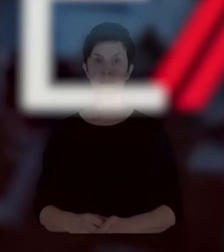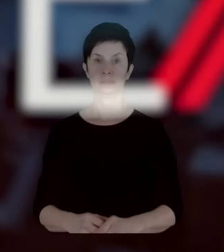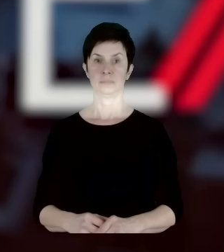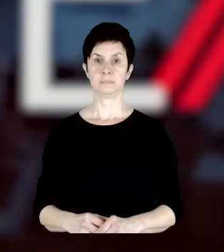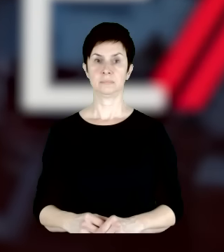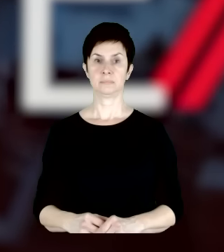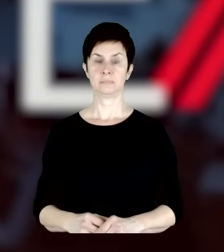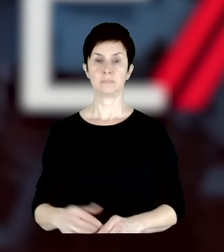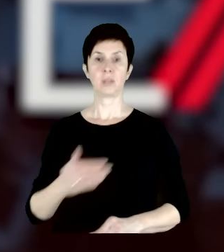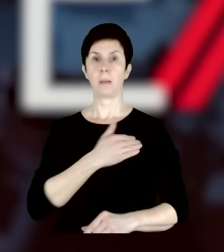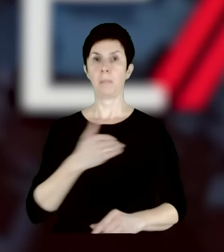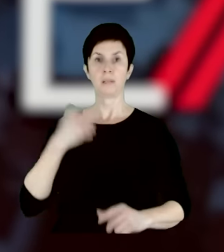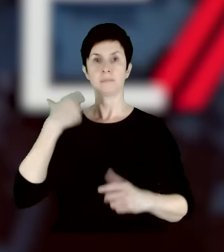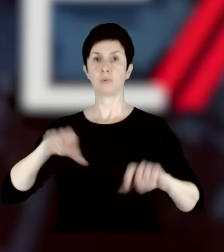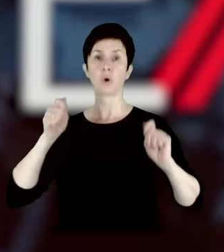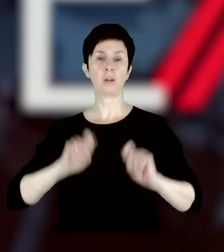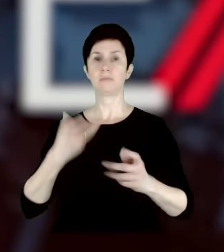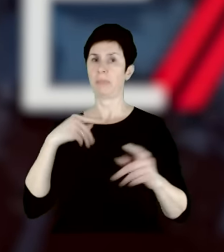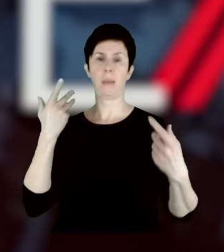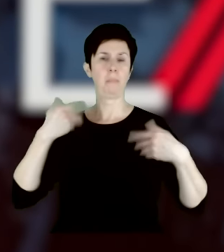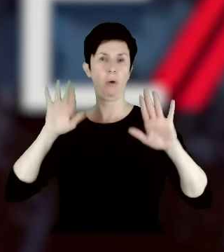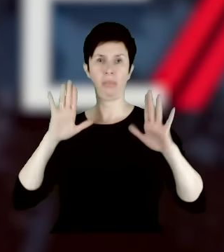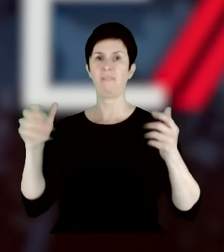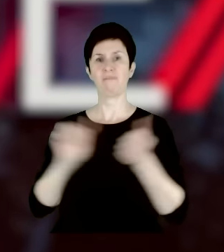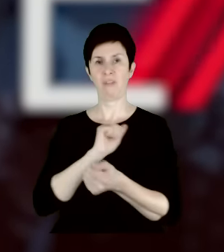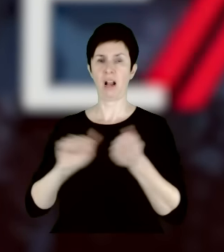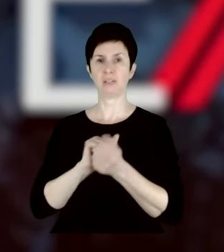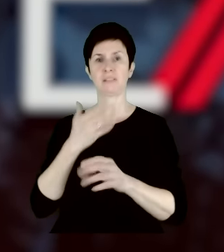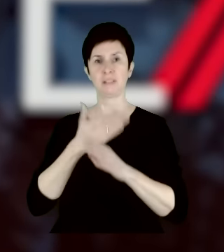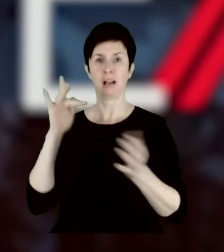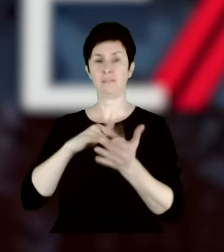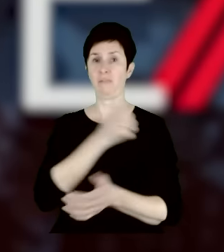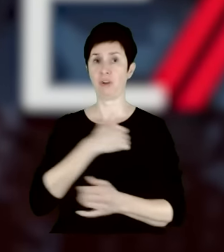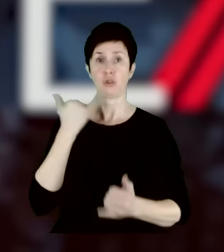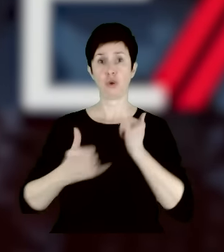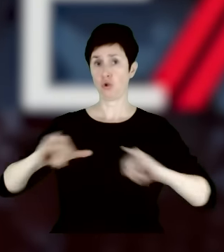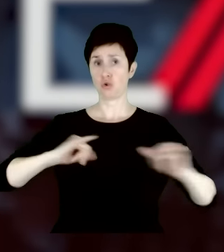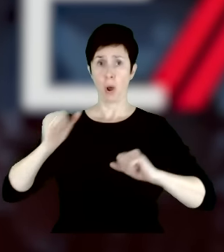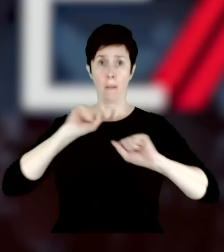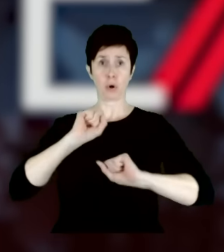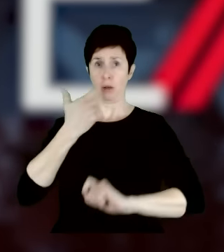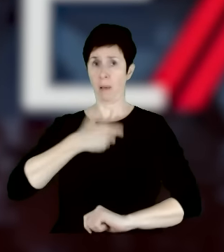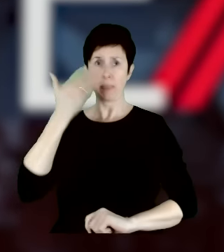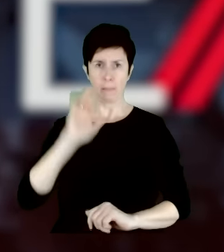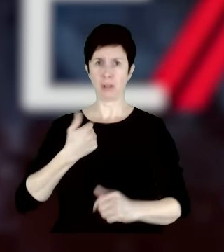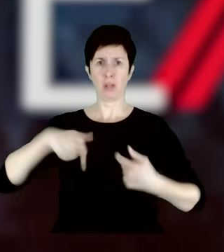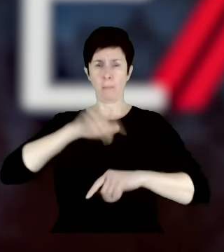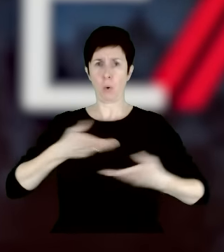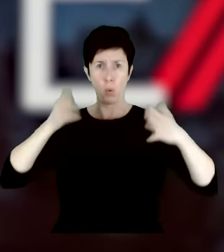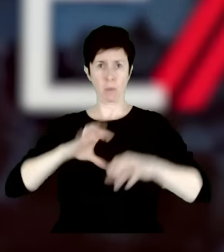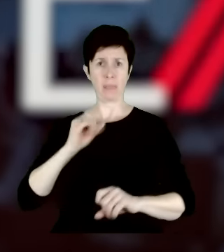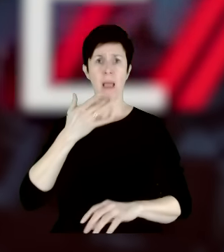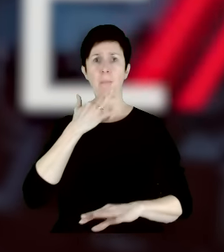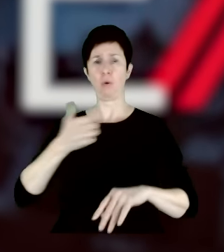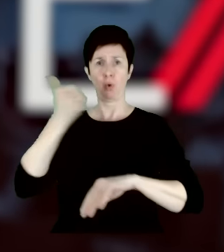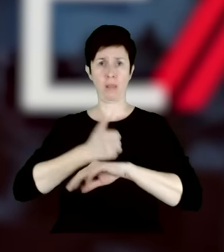Polscy rolnicy się nie poddają. Wrócili do Warszawy, by zawalczyć o swój byt. Jeżeli rząd nie będzie nas bronił, to przepadniemy, mówił w czasie wystąpienia jeden z liderów